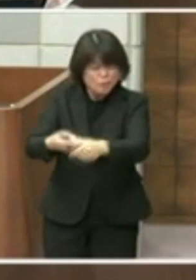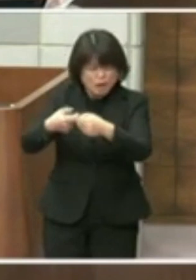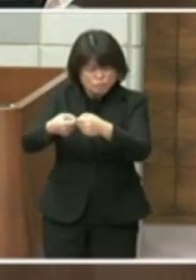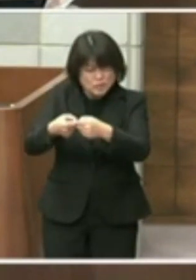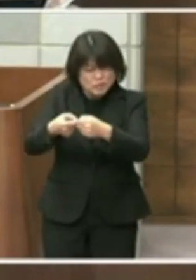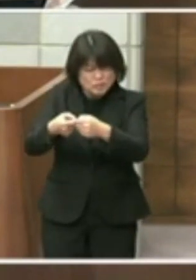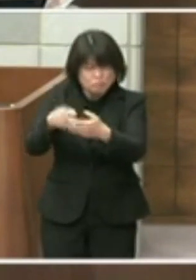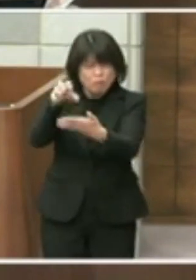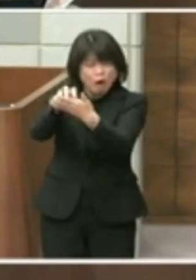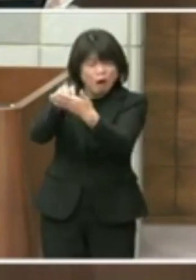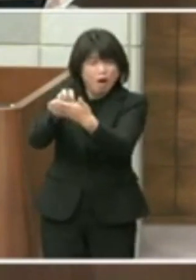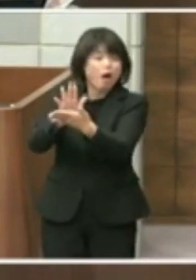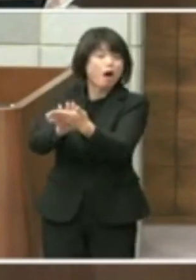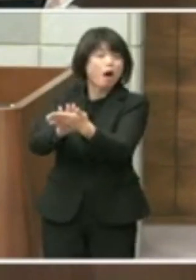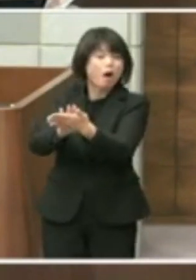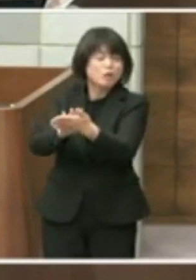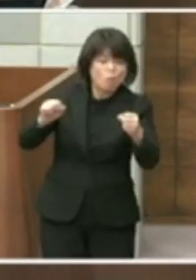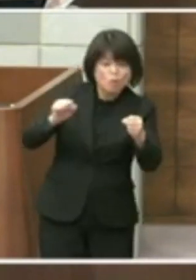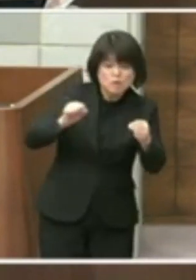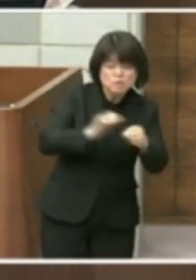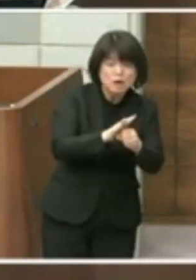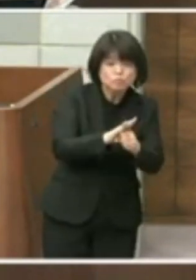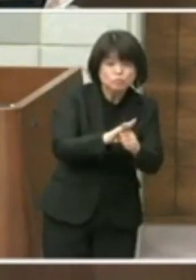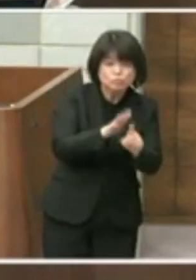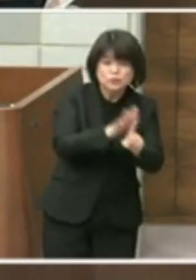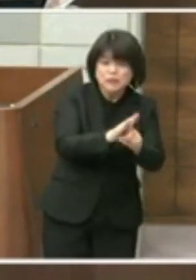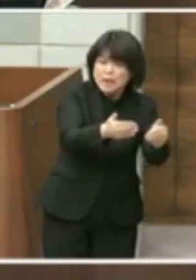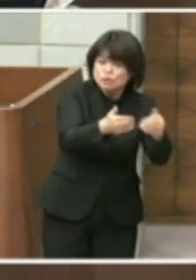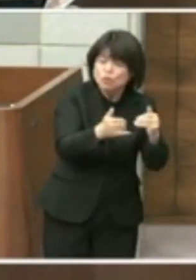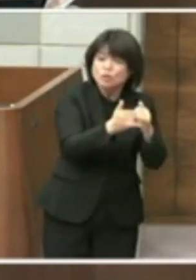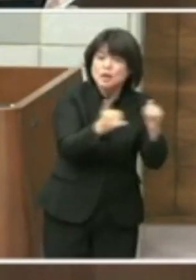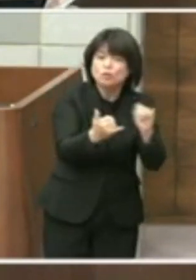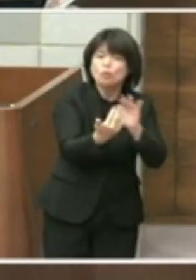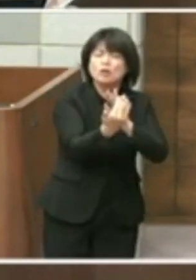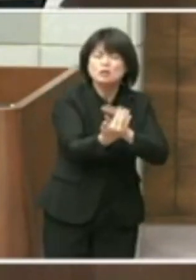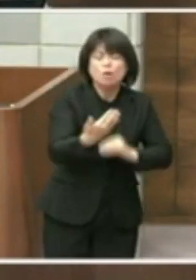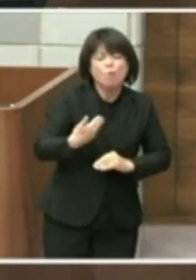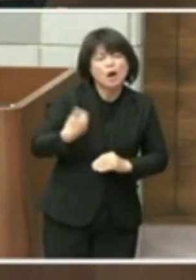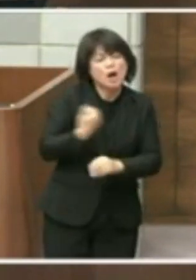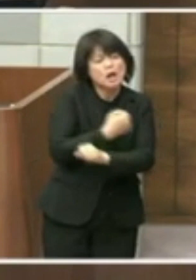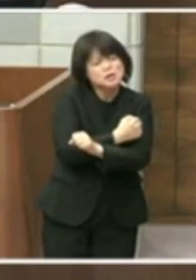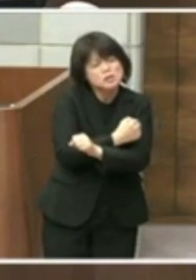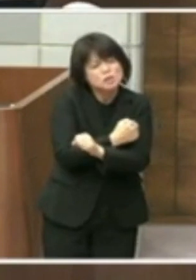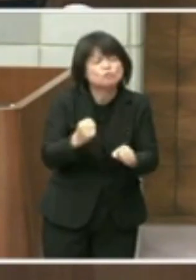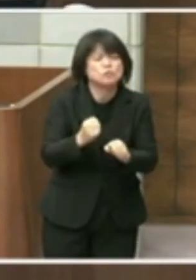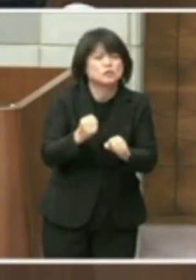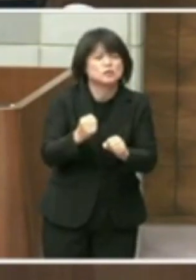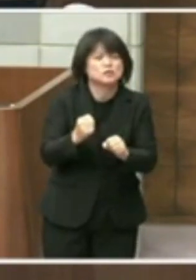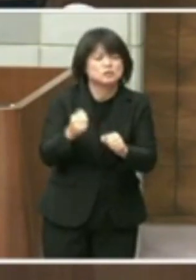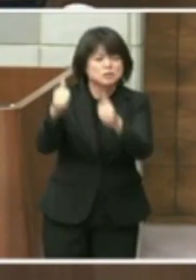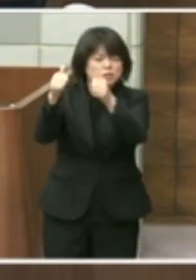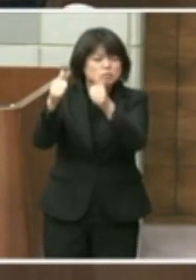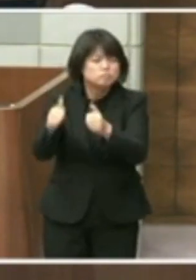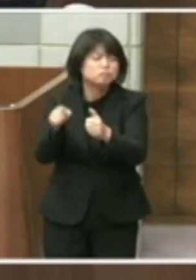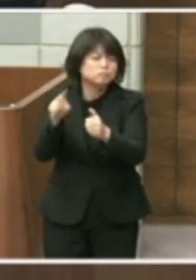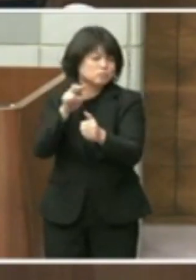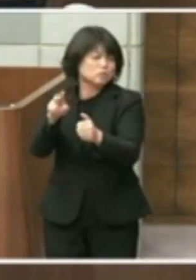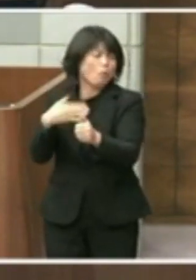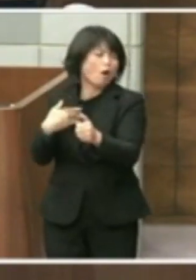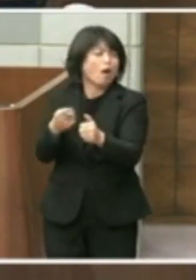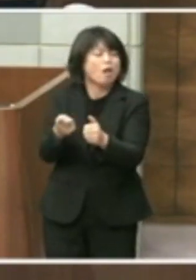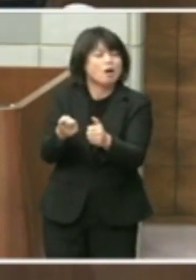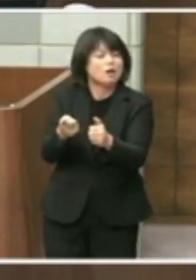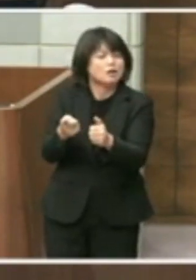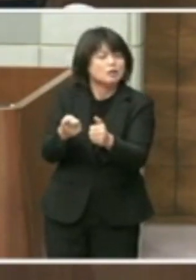ますが、今すぐの支援を求めている人にとっては、分かりにくいものとの印象を受けます。そ